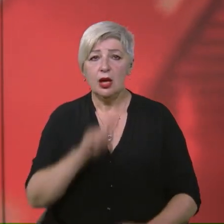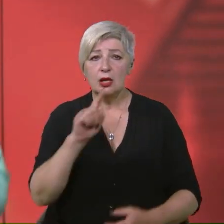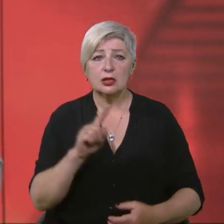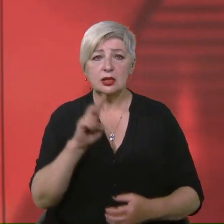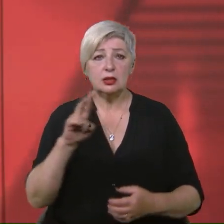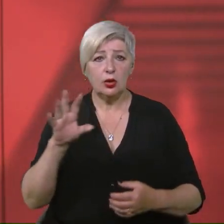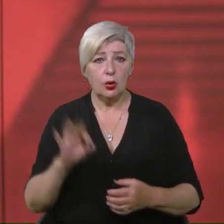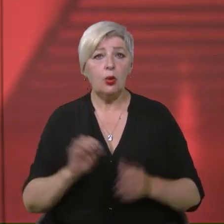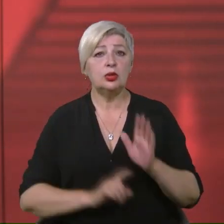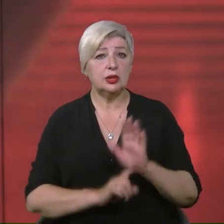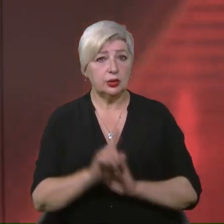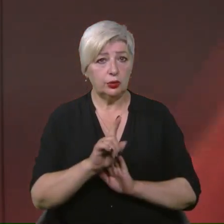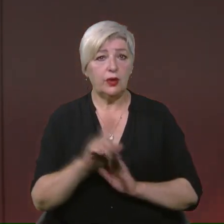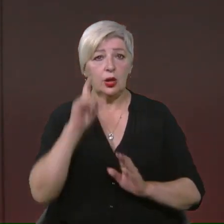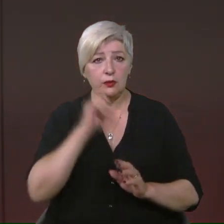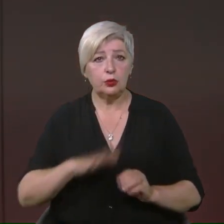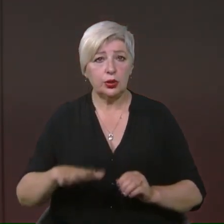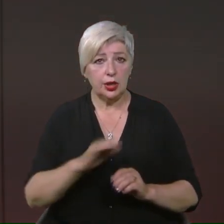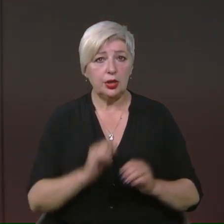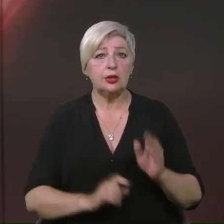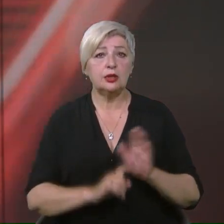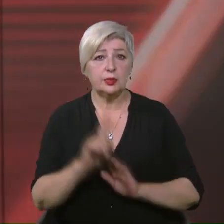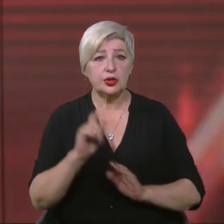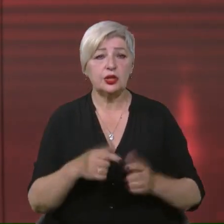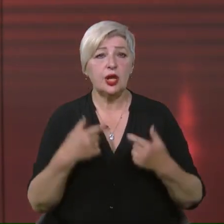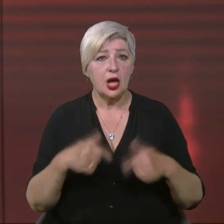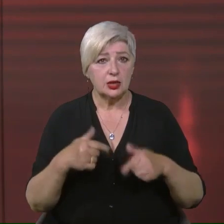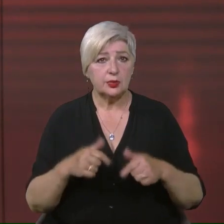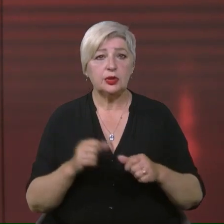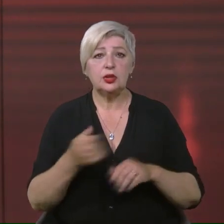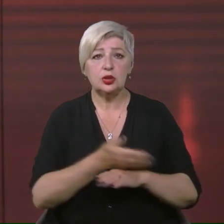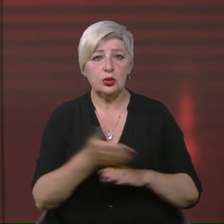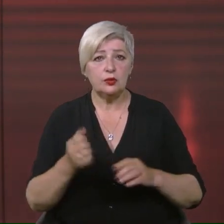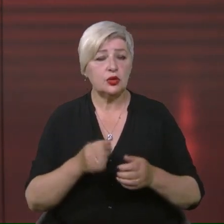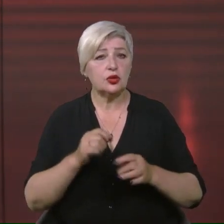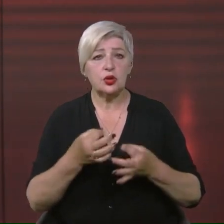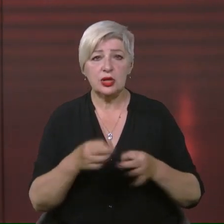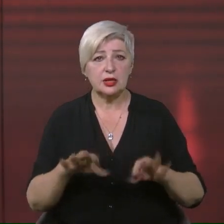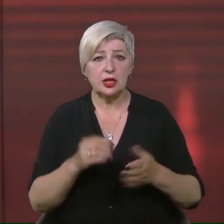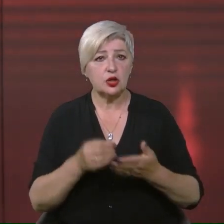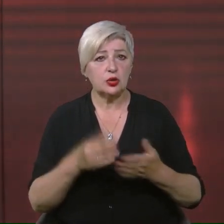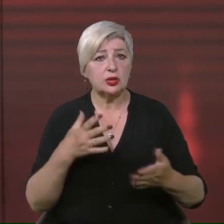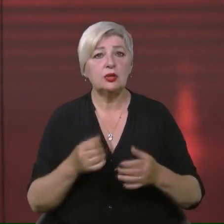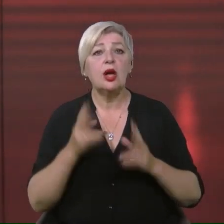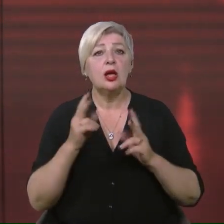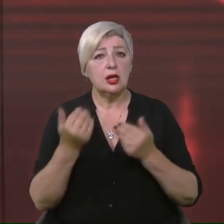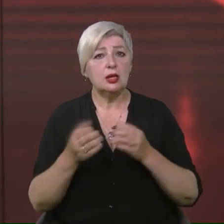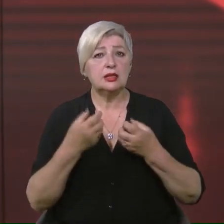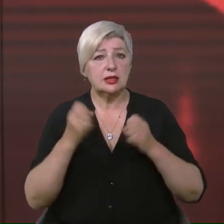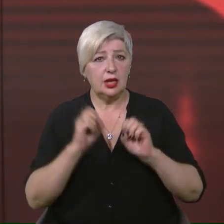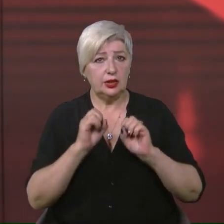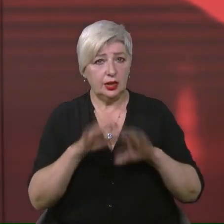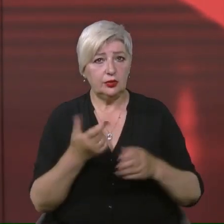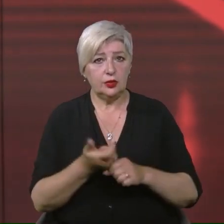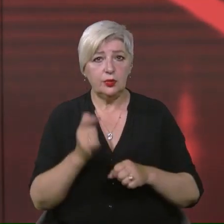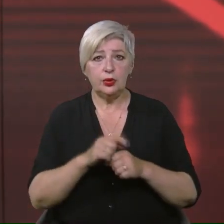ЗНО стартувало в Україні. Розпочались іспити зовнішнього незалежного оцінювання. Їх складатимуть понад 400